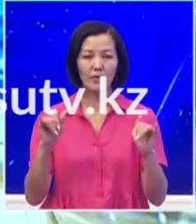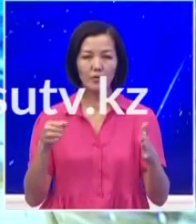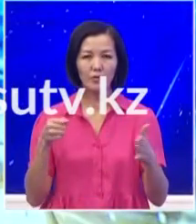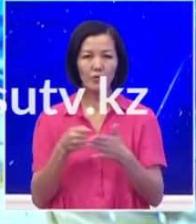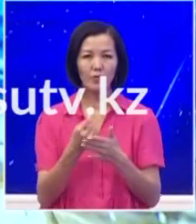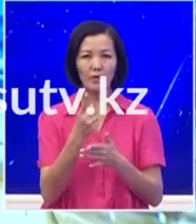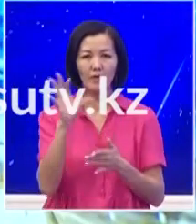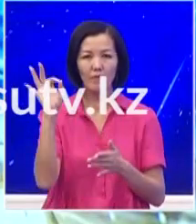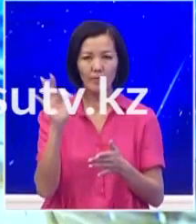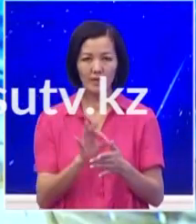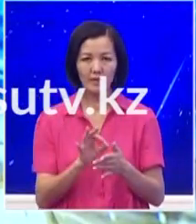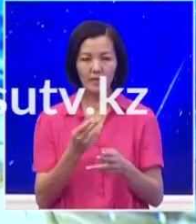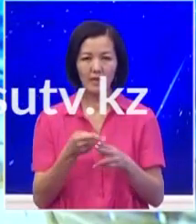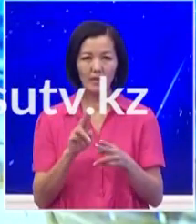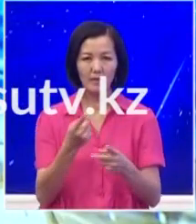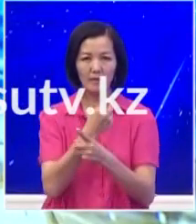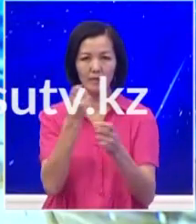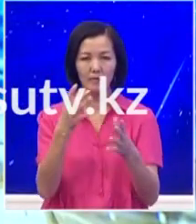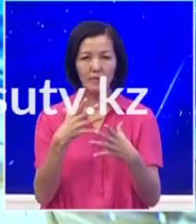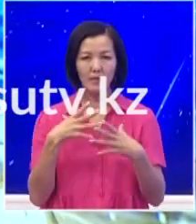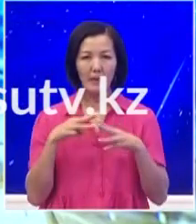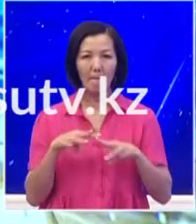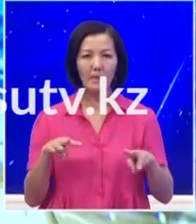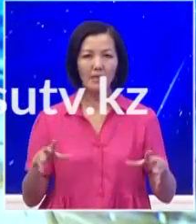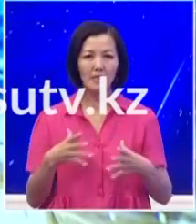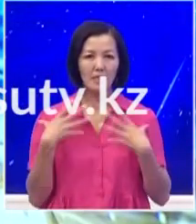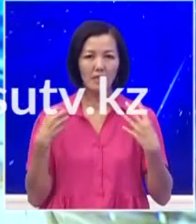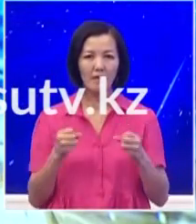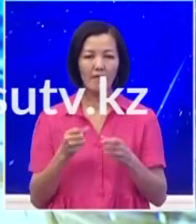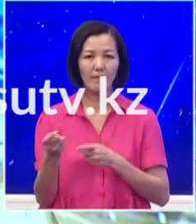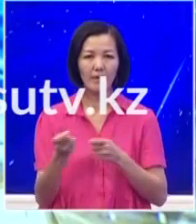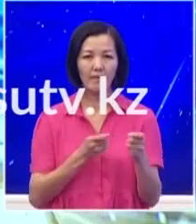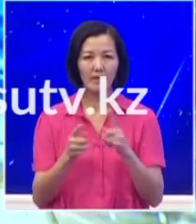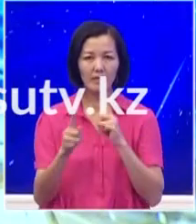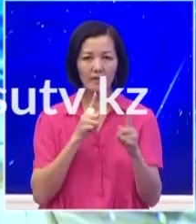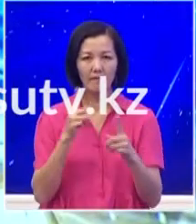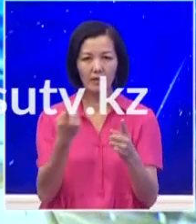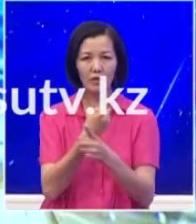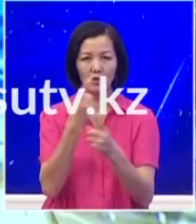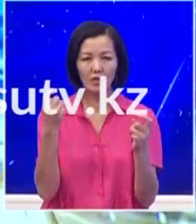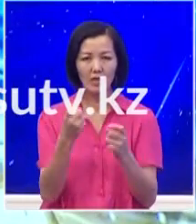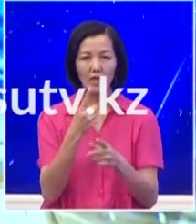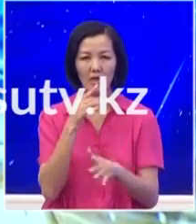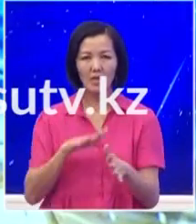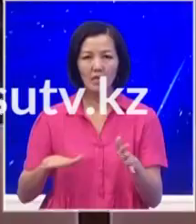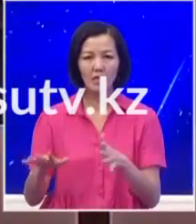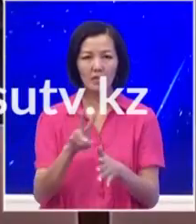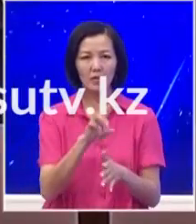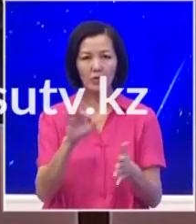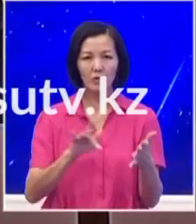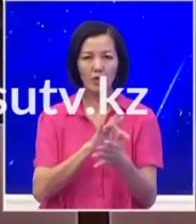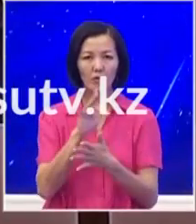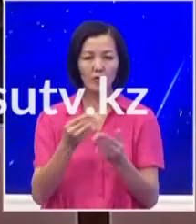и 1%. Об этом сообщил министр здравоохранения на правительственном совещании. В красной зоне находится только Нур-Султан.